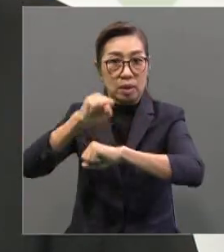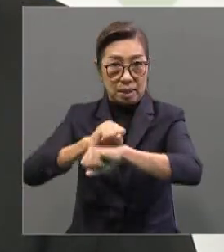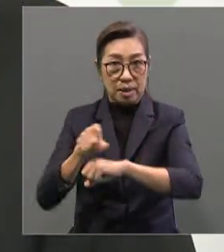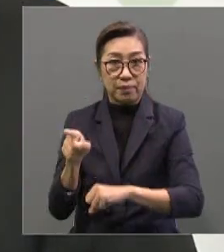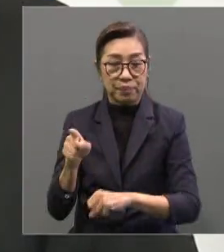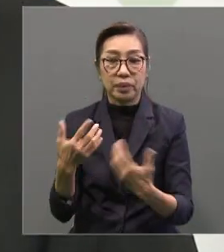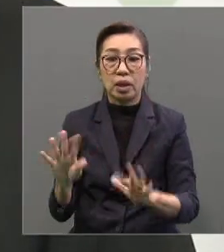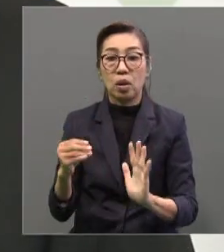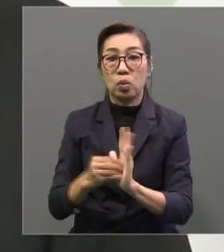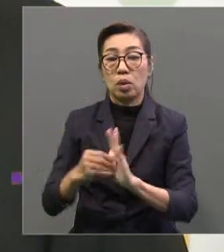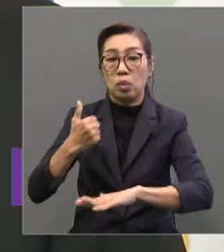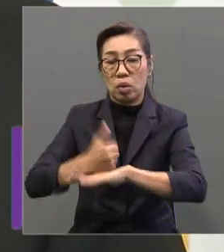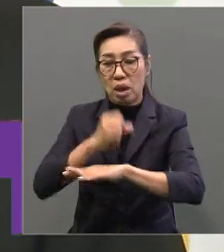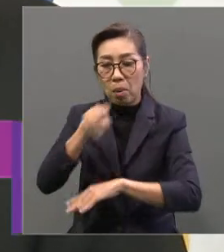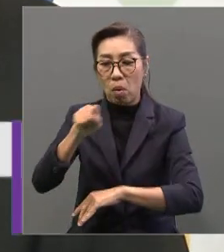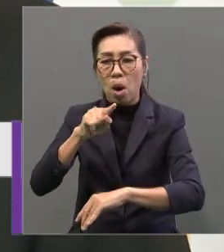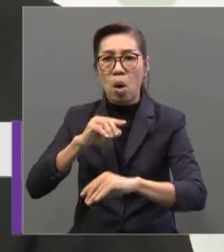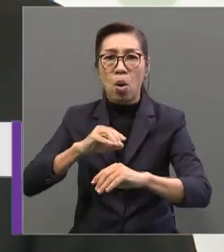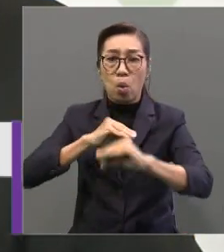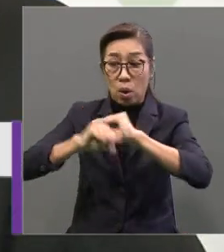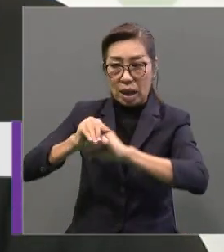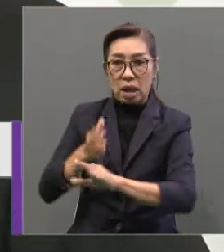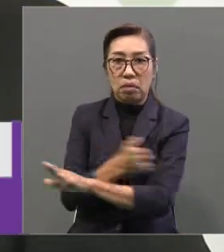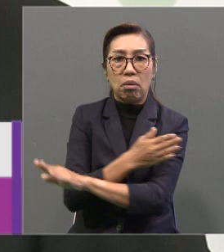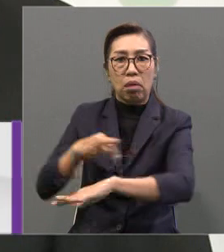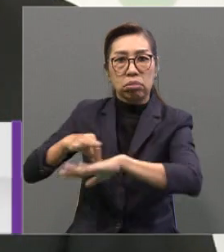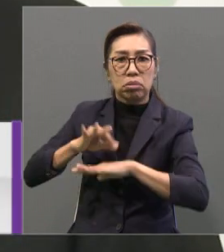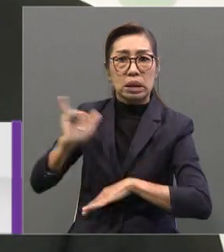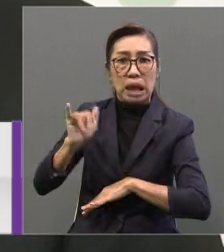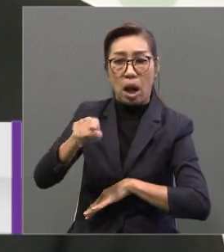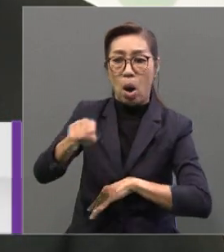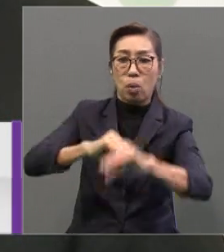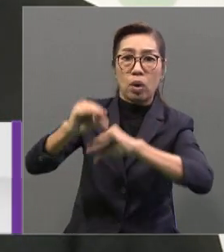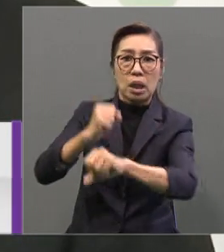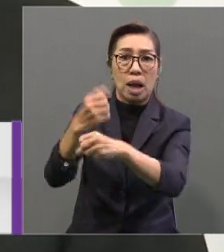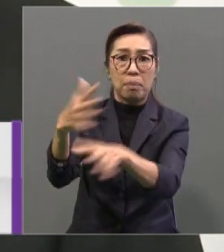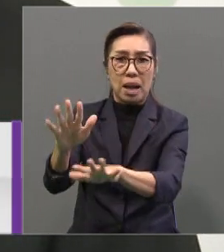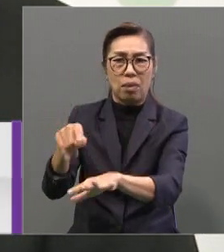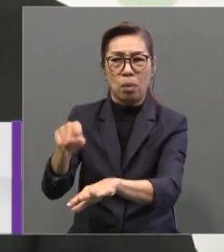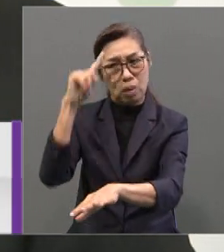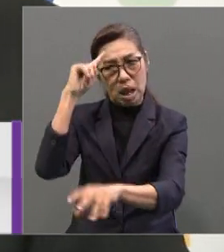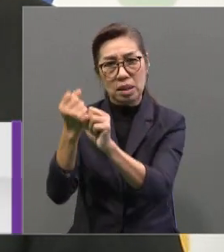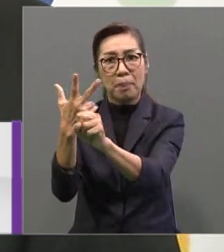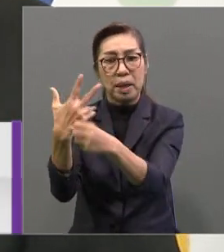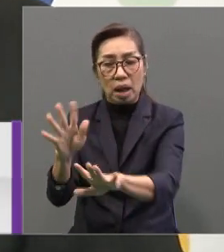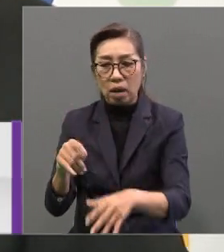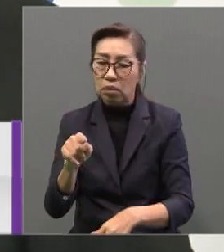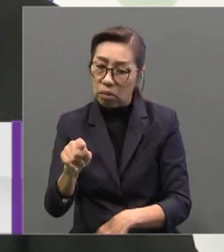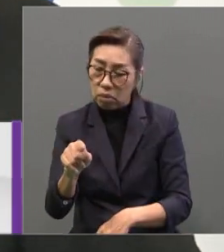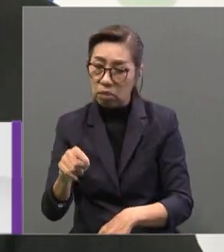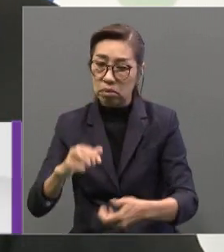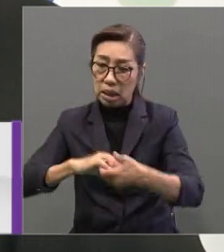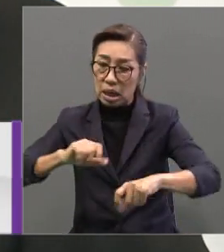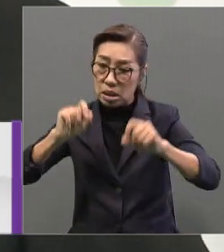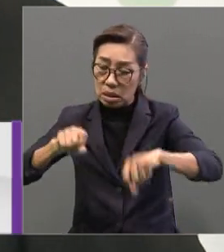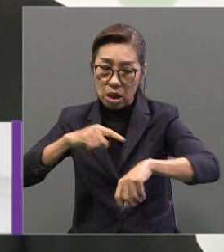ที่ร้องเรียนมานานนะคือสัญญาโครงการนี้มันมีเข้ามาก่อนที่เราเข้ามาก็น่าจะ3ปีแล้วมั้งแต่ว่าการขยายสัญญาก็ส่วนหนึ่งมาจากการที่รั